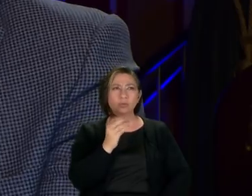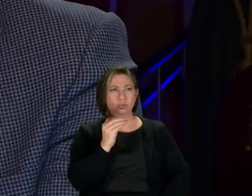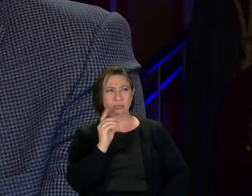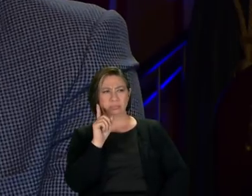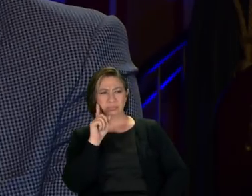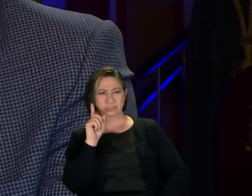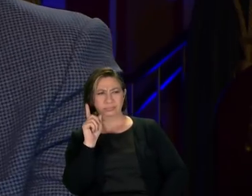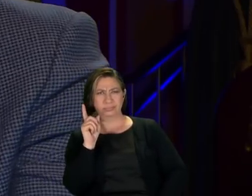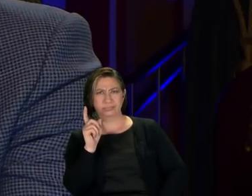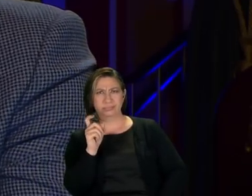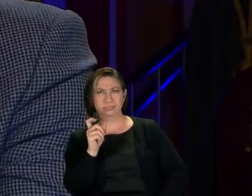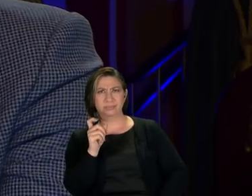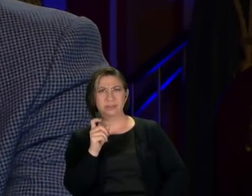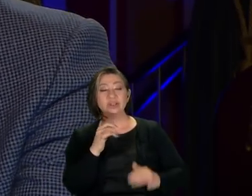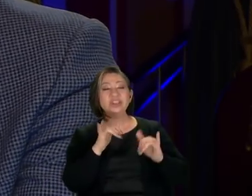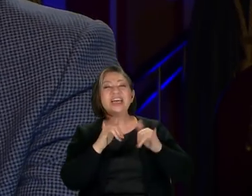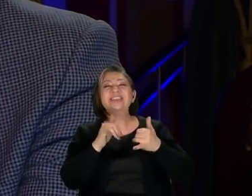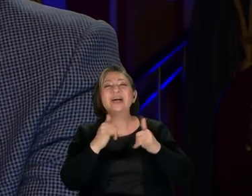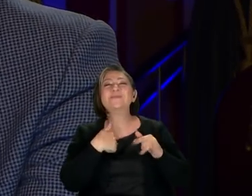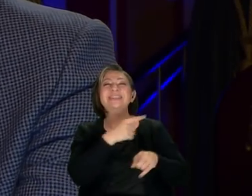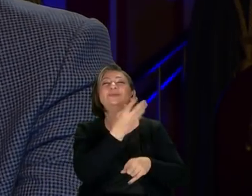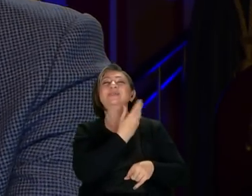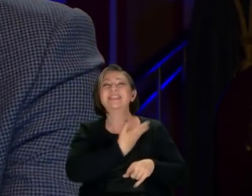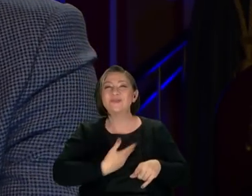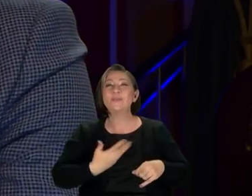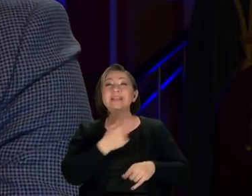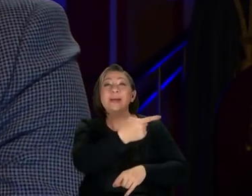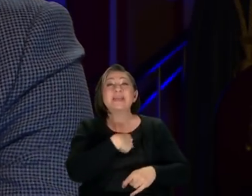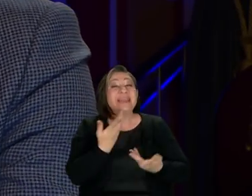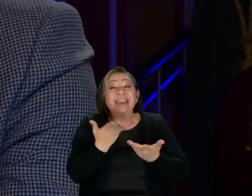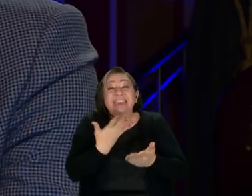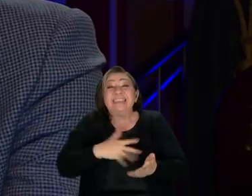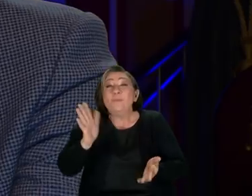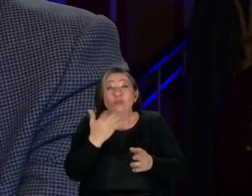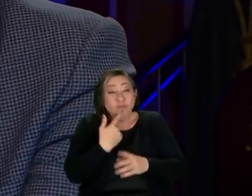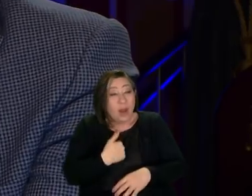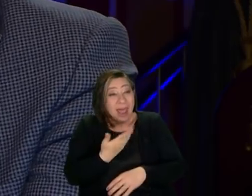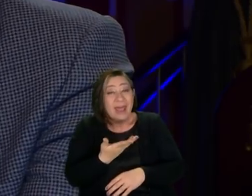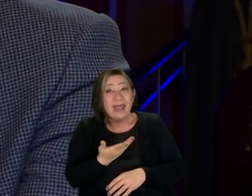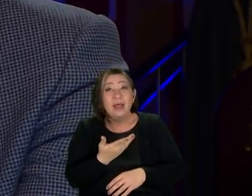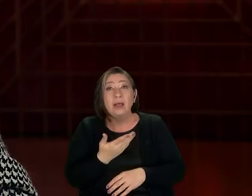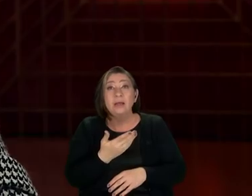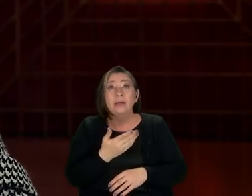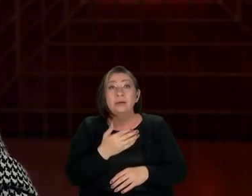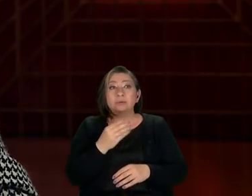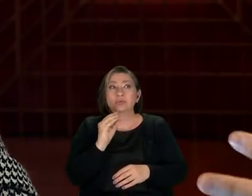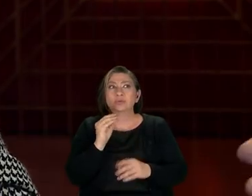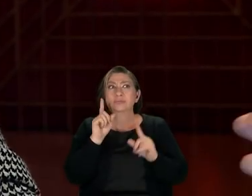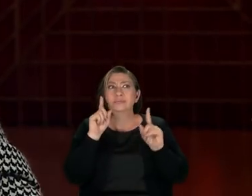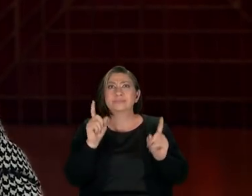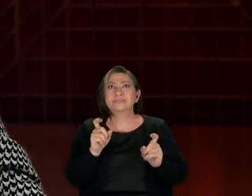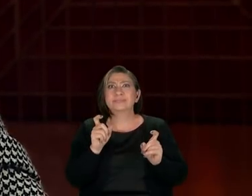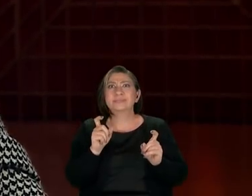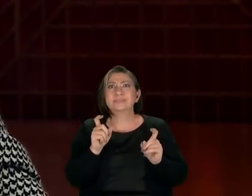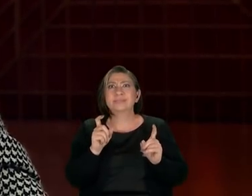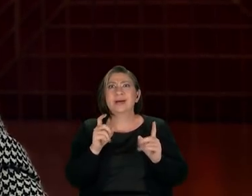durdu. Ya lan şaka ediyorum, şaka, ben seni çok seviyorum da dedim. Sen beni niye sevmiyorsun söyle bakayım dedim. Böyle deyince açamadı